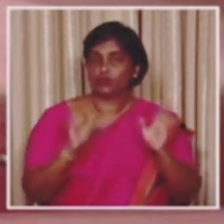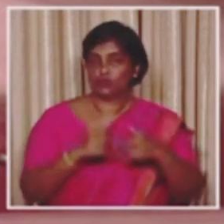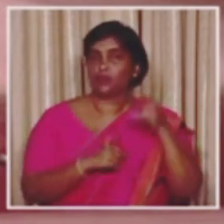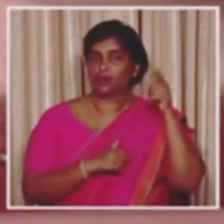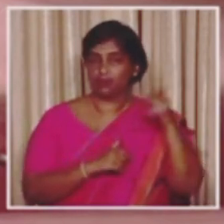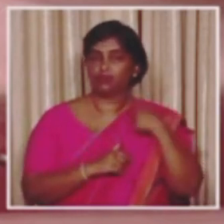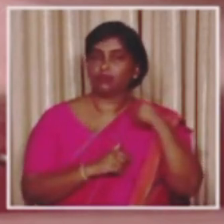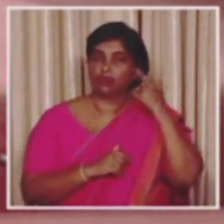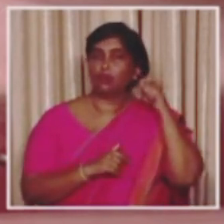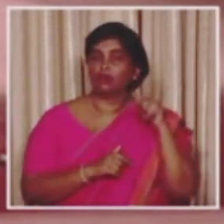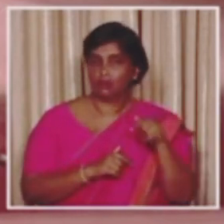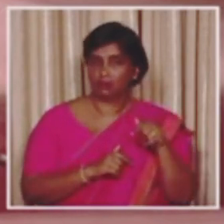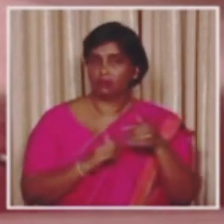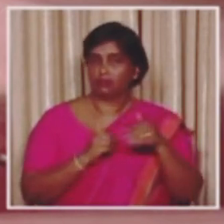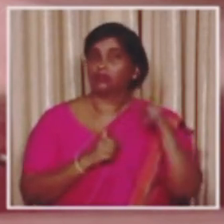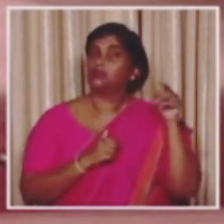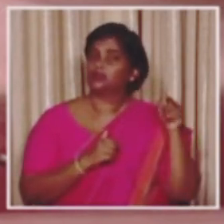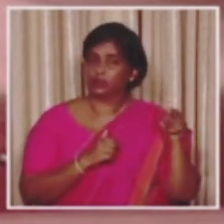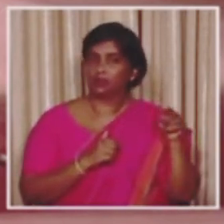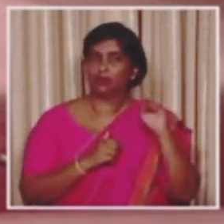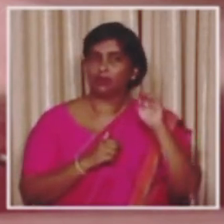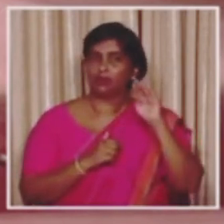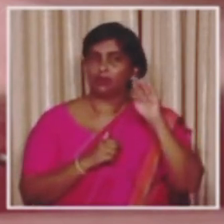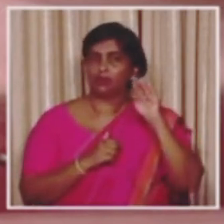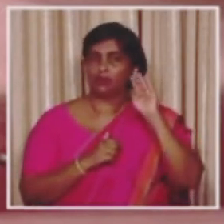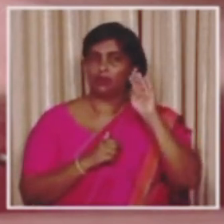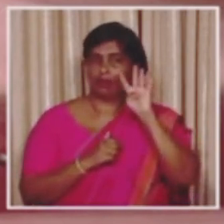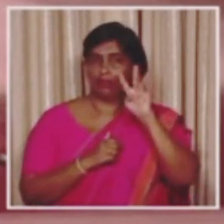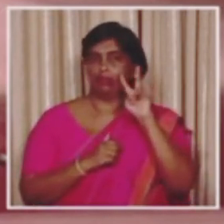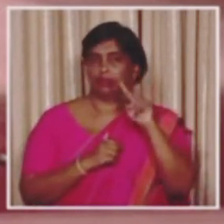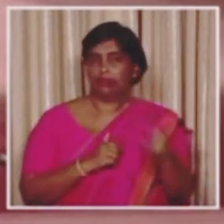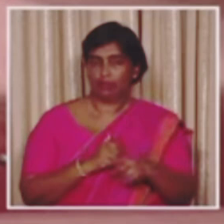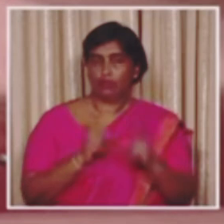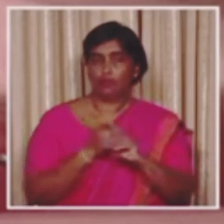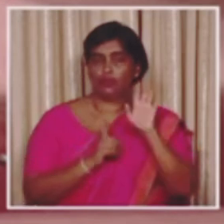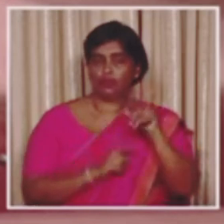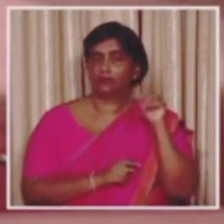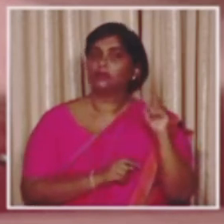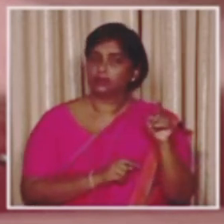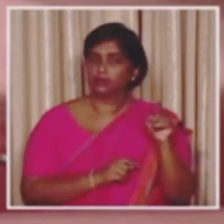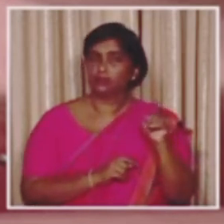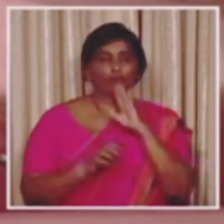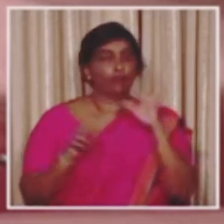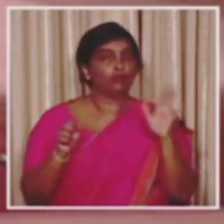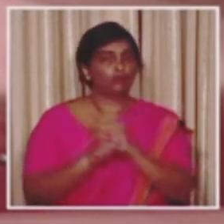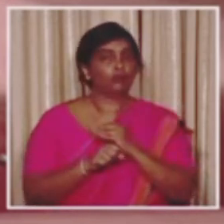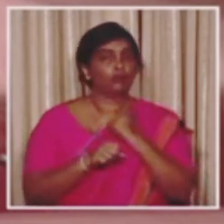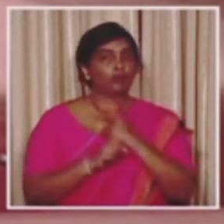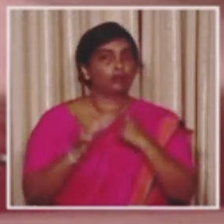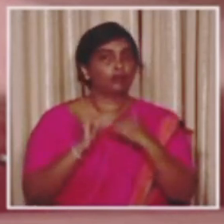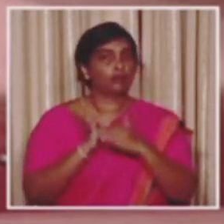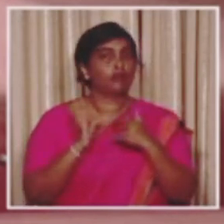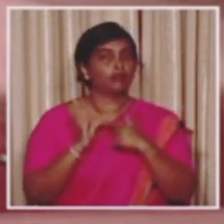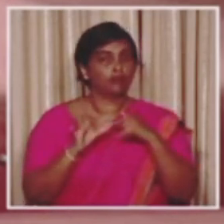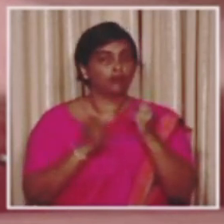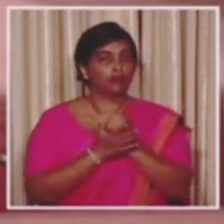நாளாக அது ஒரு சுடுகாடாக இன்று காசா பிரதேசம் காட்சி தருகின்றது. அதற்குள்ளே கூட இஸ்ரேலிய